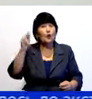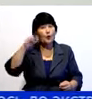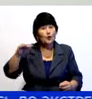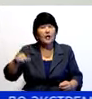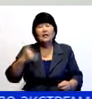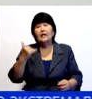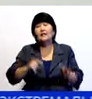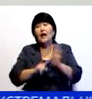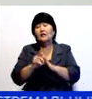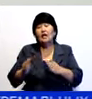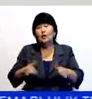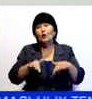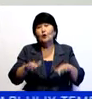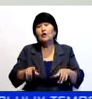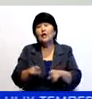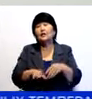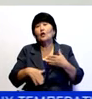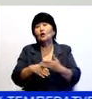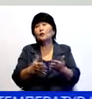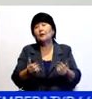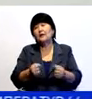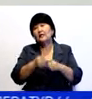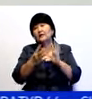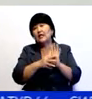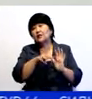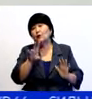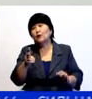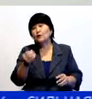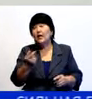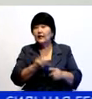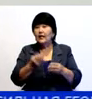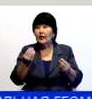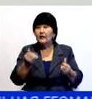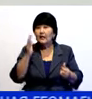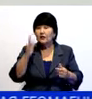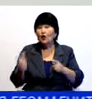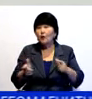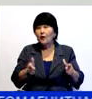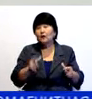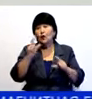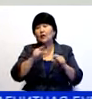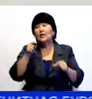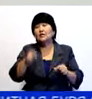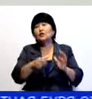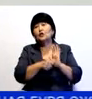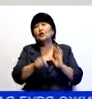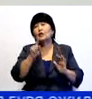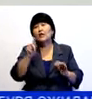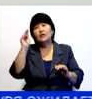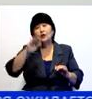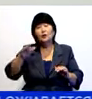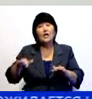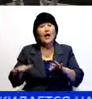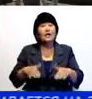начала акции «Дорога в школу» от спонсоров поступило 19 миллионов тенге. На эти средства подготовлен к школе 1601 ученик.